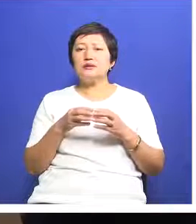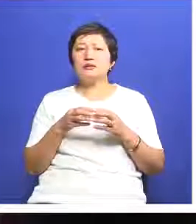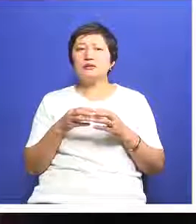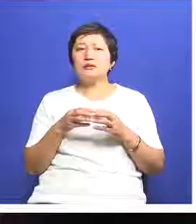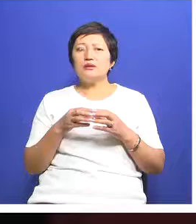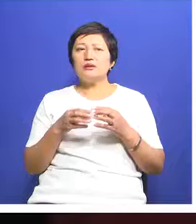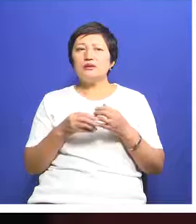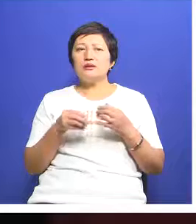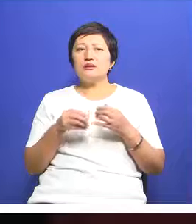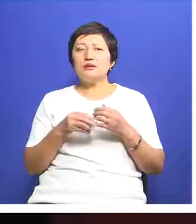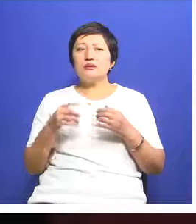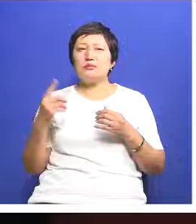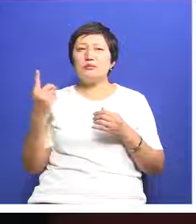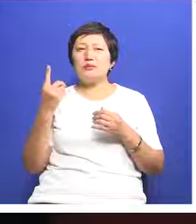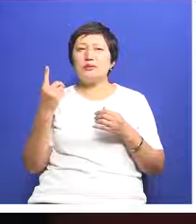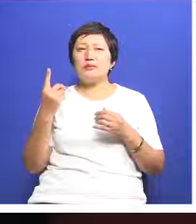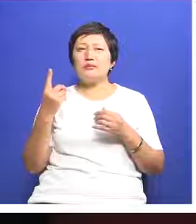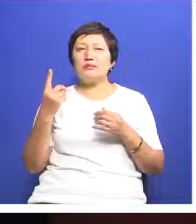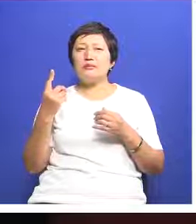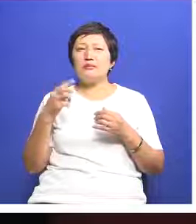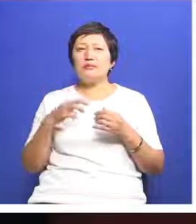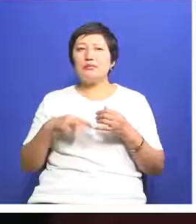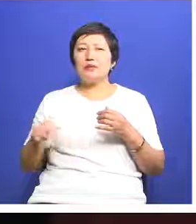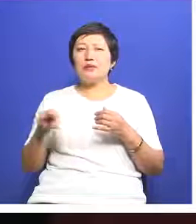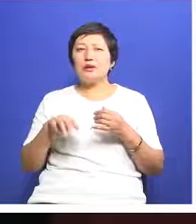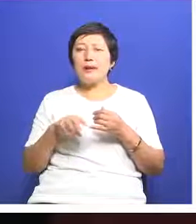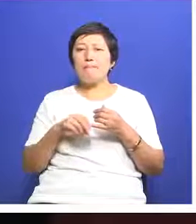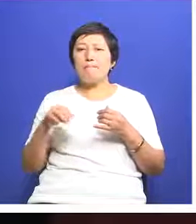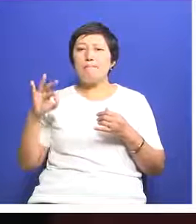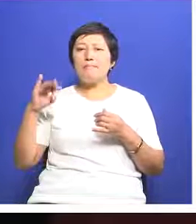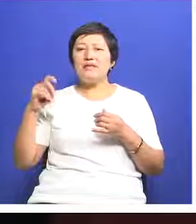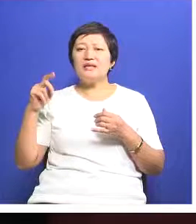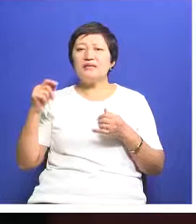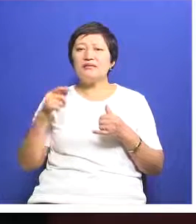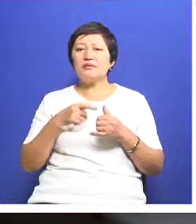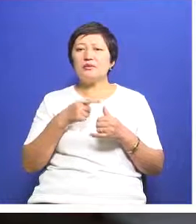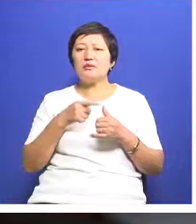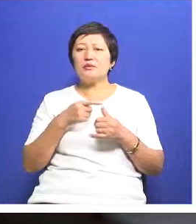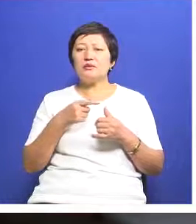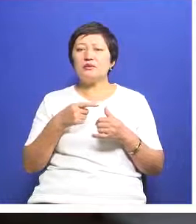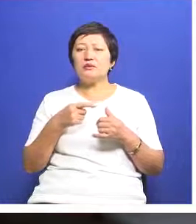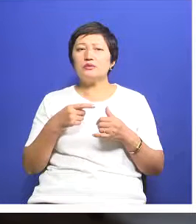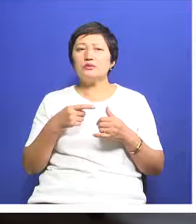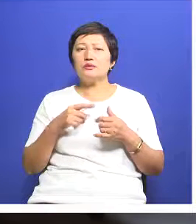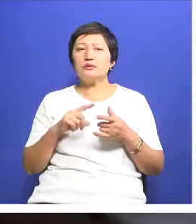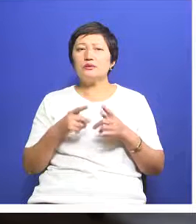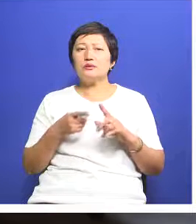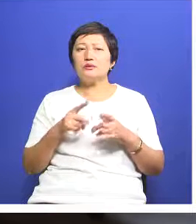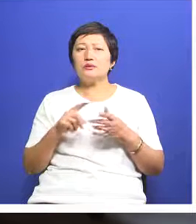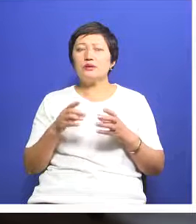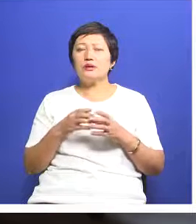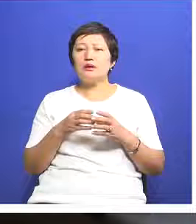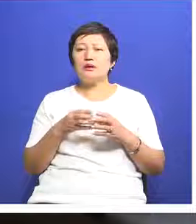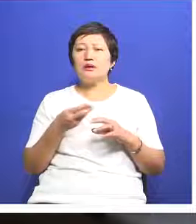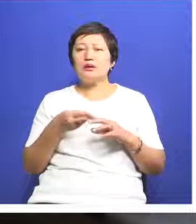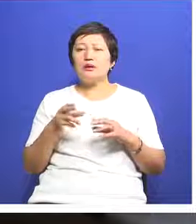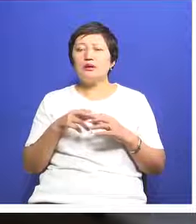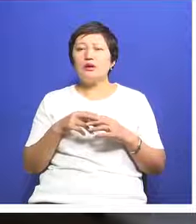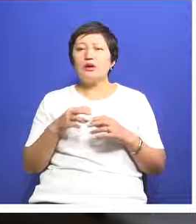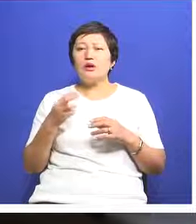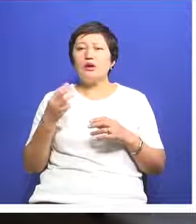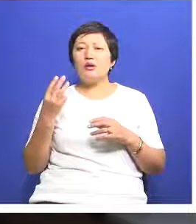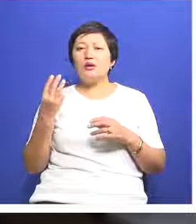Біздің 1000 гектар жеріміз бар еді. Птис фабриканы атына өтіп кеткен уақытында. Сонымен